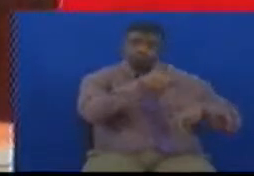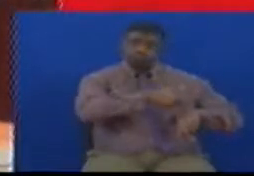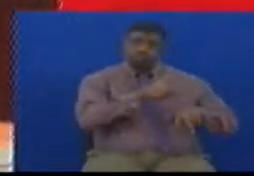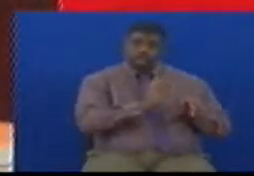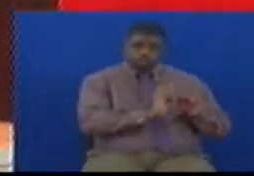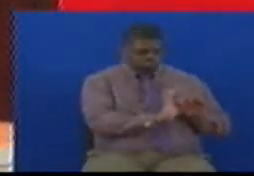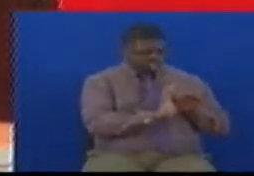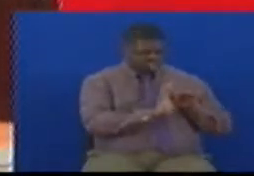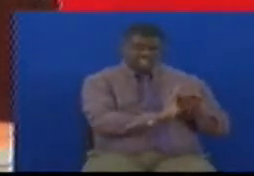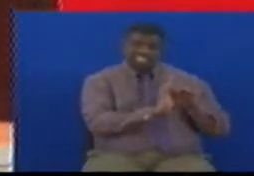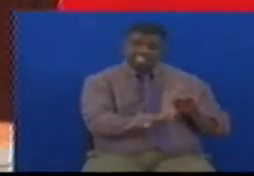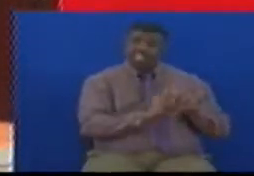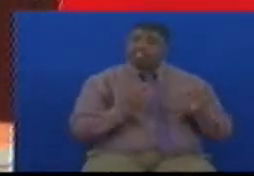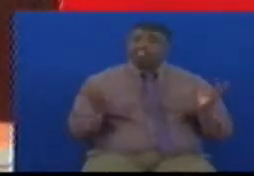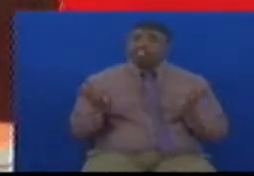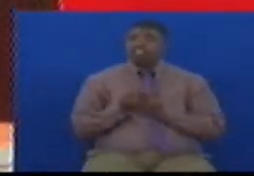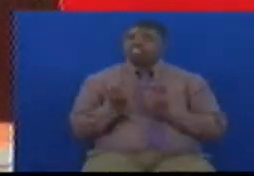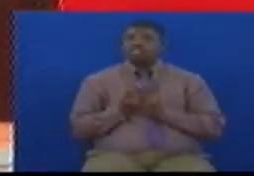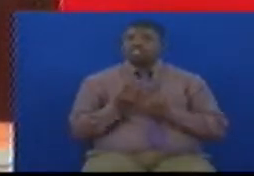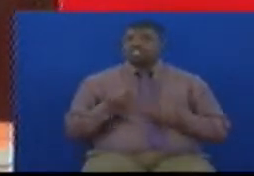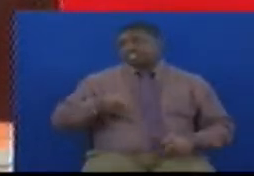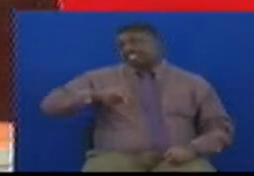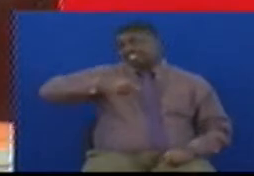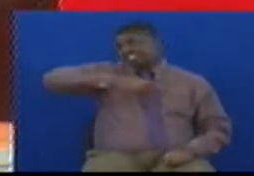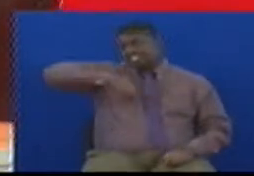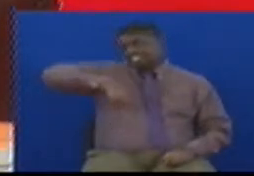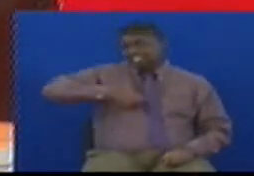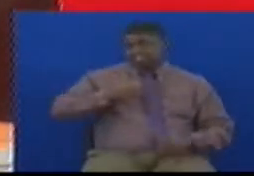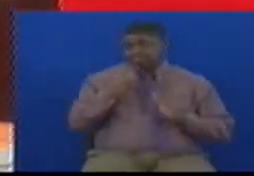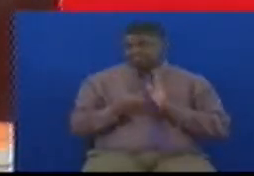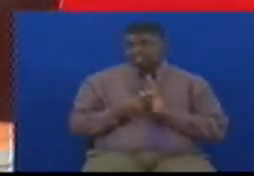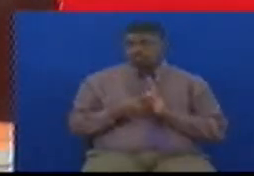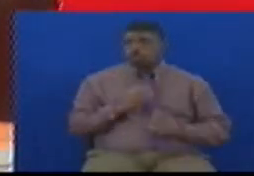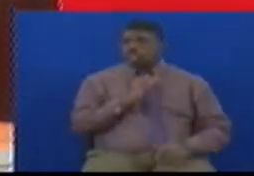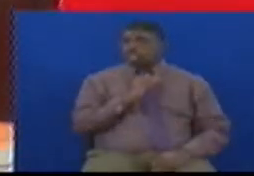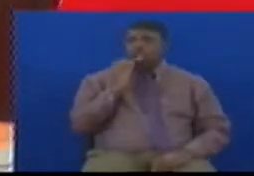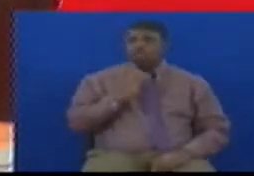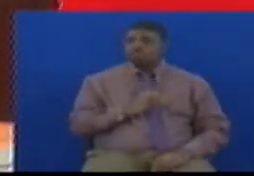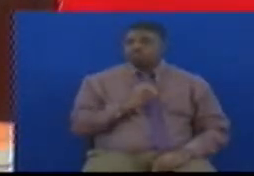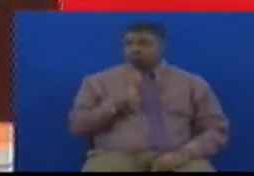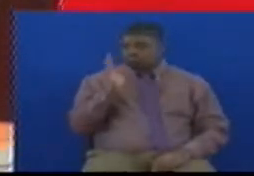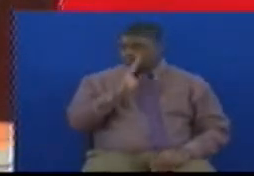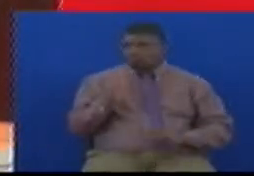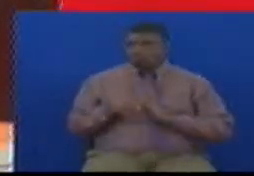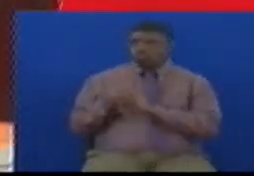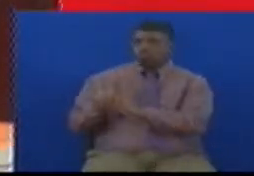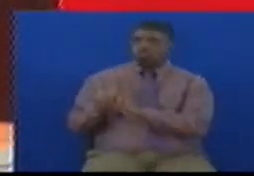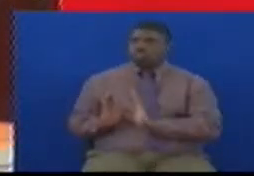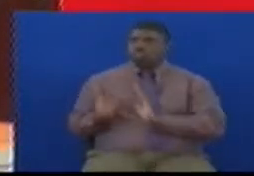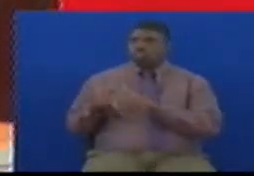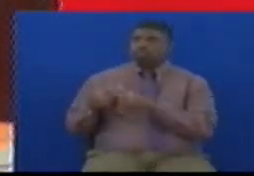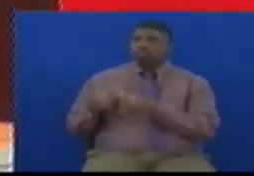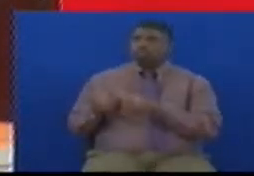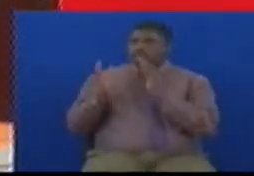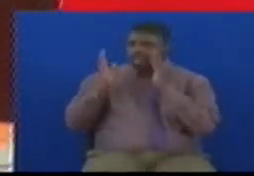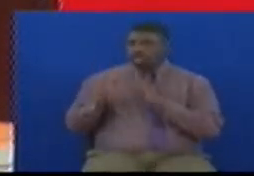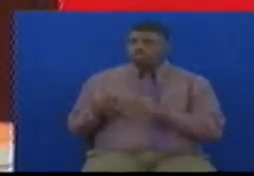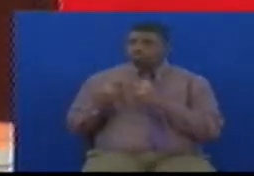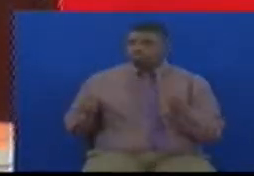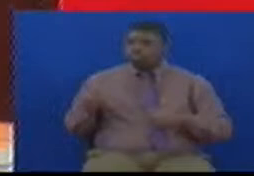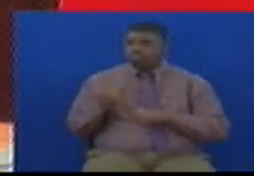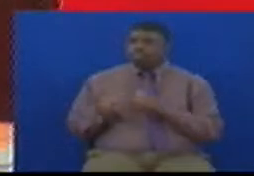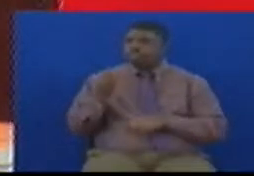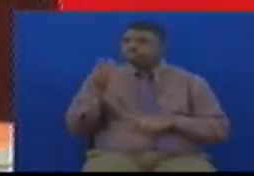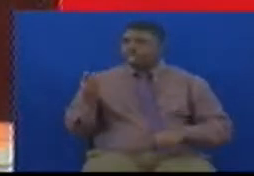kushirikiana. Na vile vile pia sisi kwa mfano kama chama cha wananchi CUF tumewahi kuiongoza ikambi ya upinzani, kambi rasmi ya upinzani karibu mara